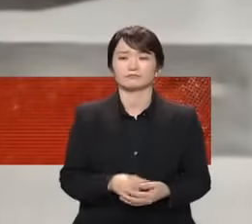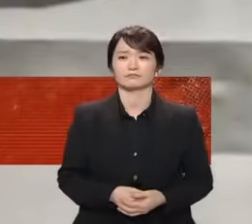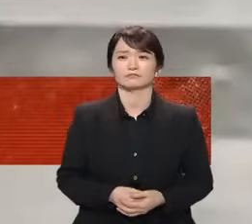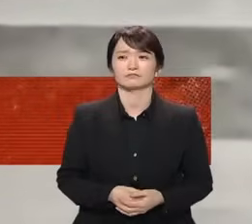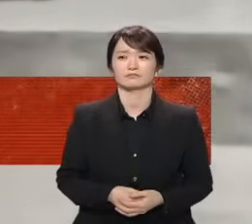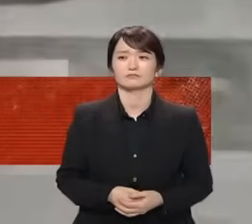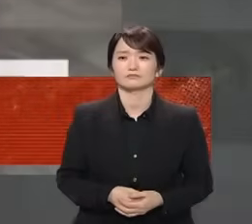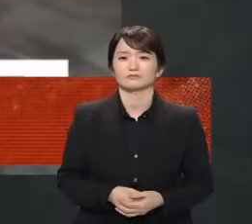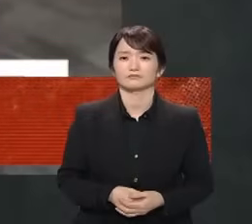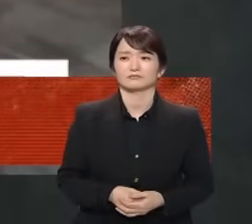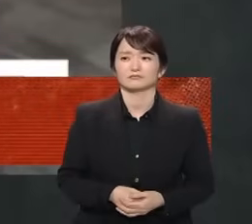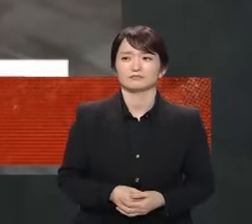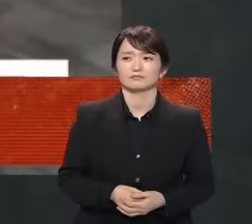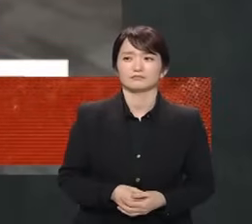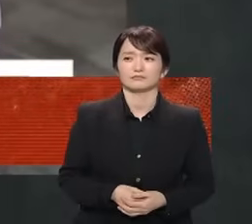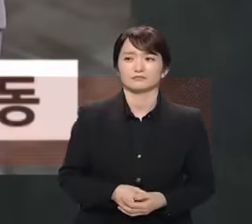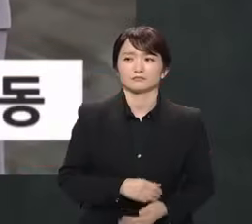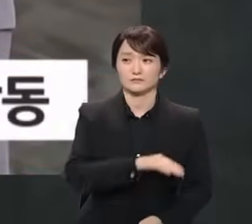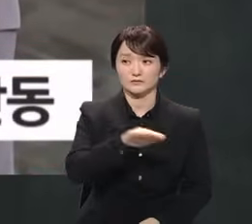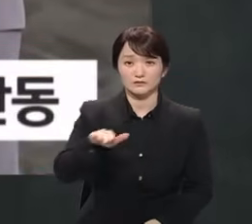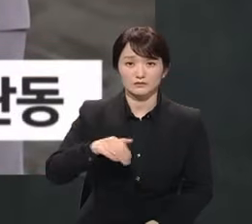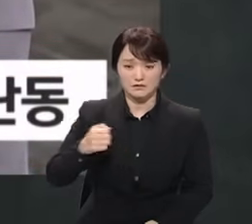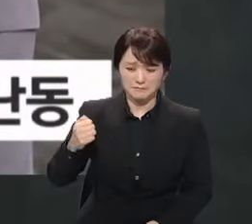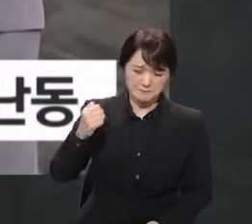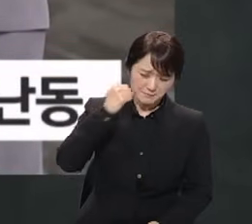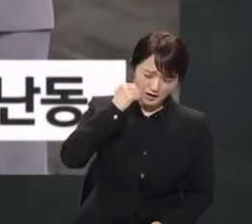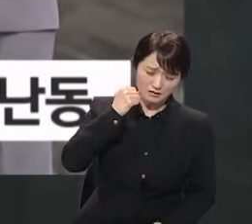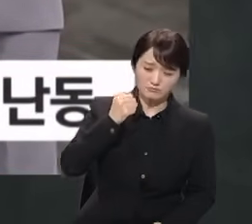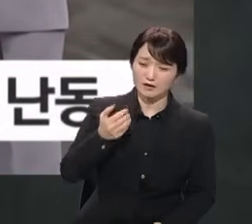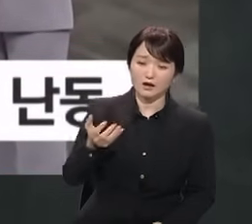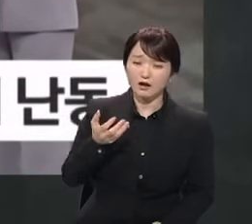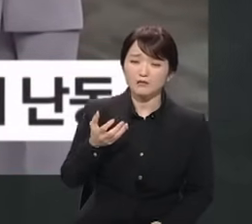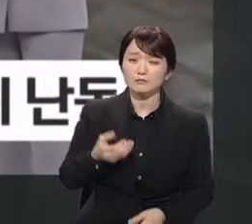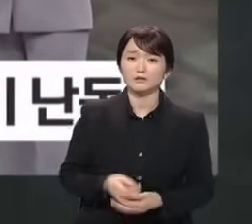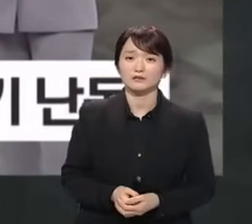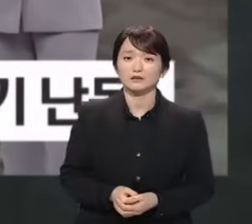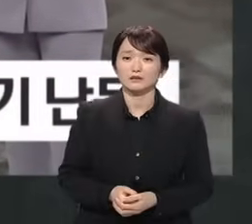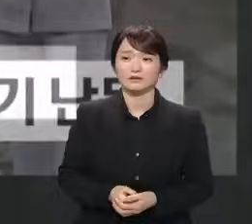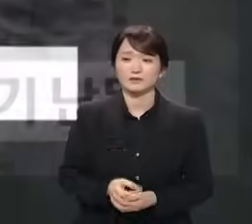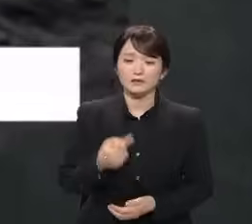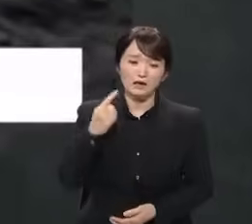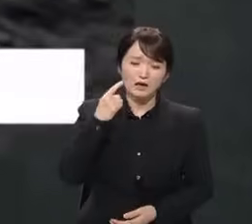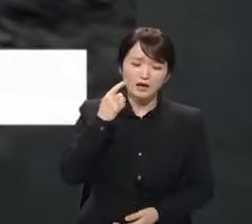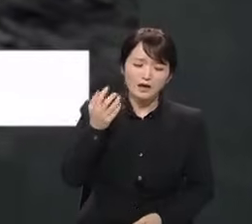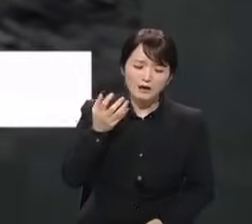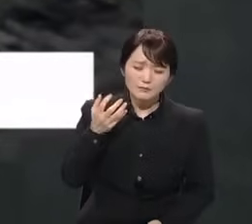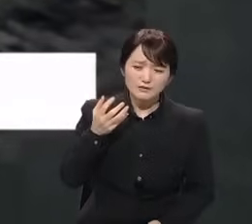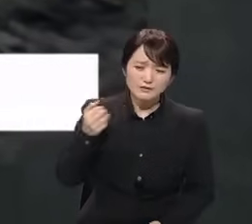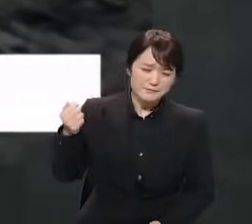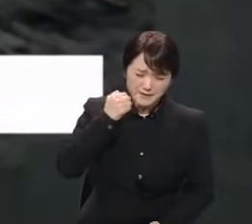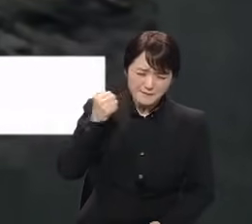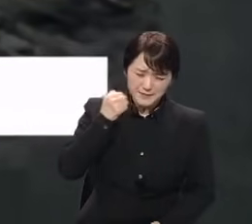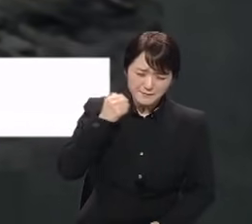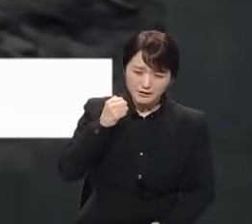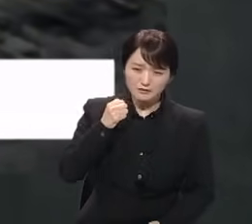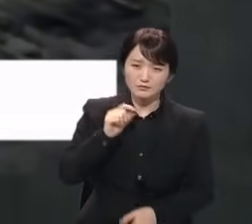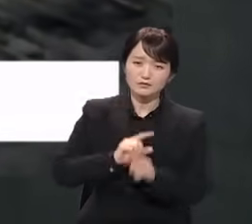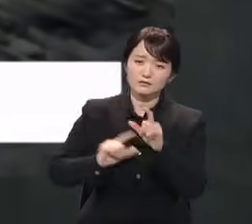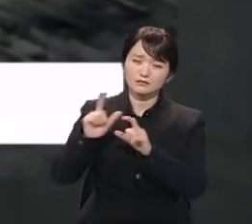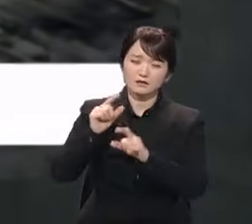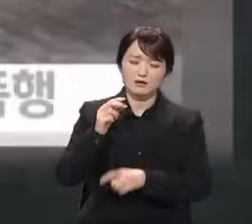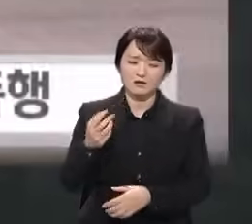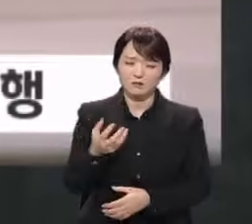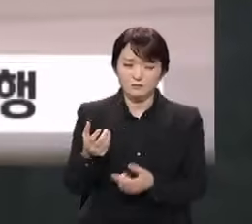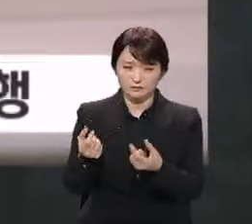우리도 이제 한 대 얻어맞아도 아프지만 여러 번 똑같은 대로 계속 얻어맞으면 얼마나 그 자괴감도 들고 몸도 아파요. 그런